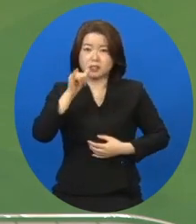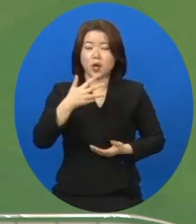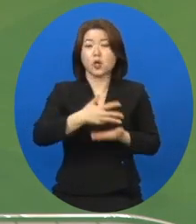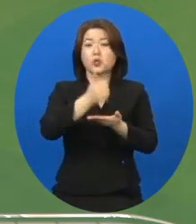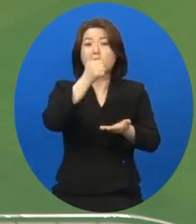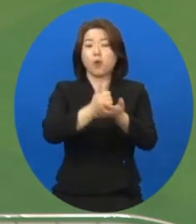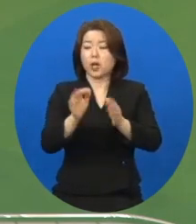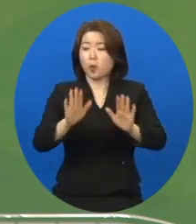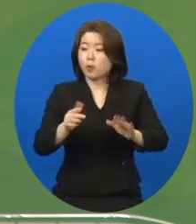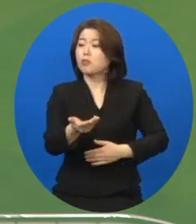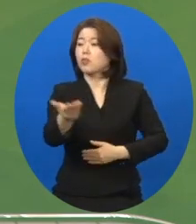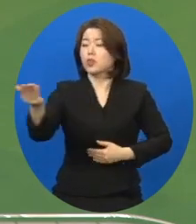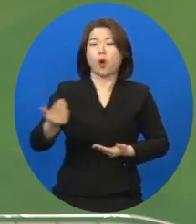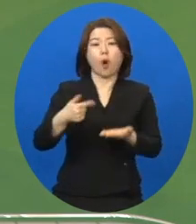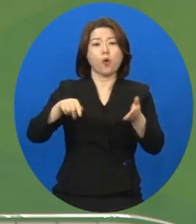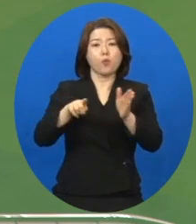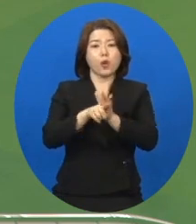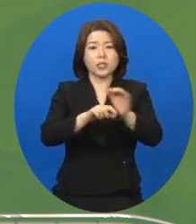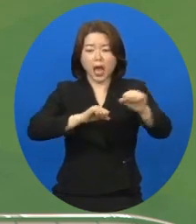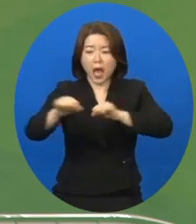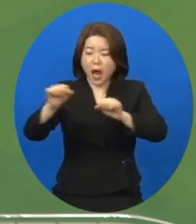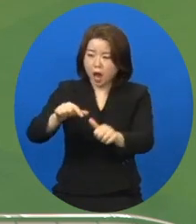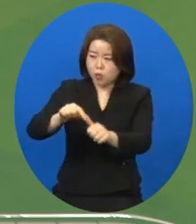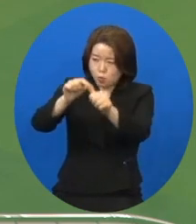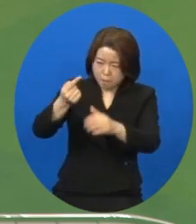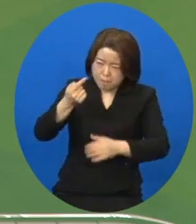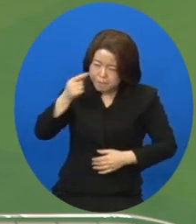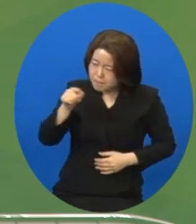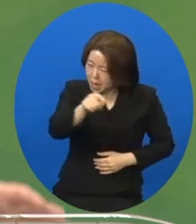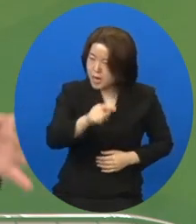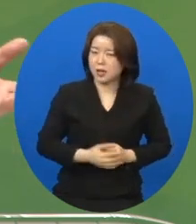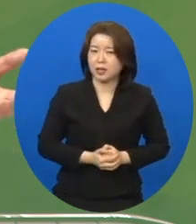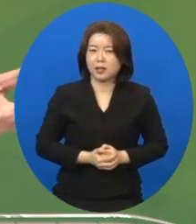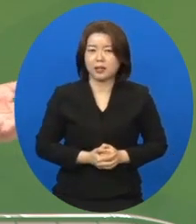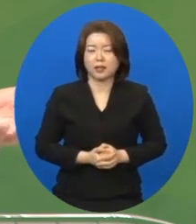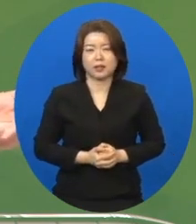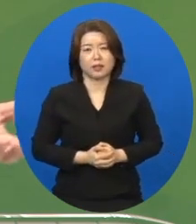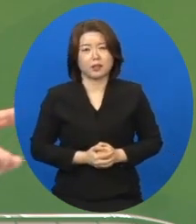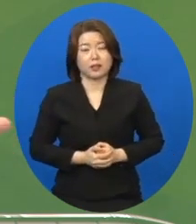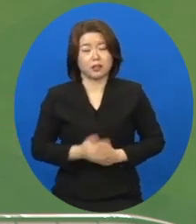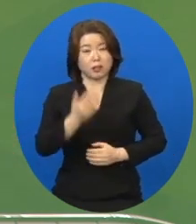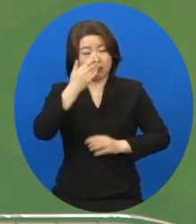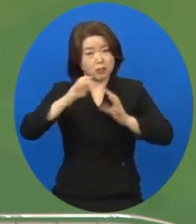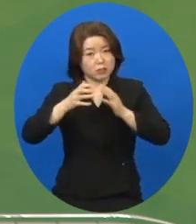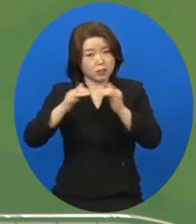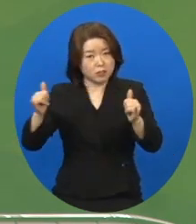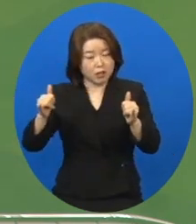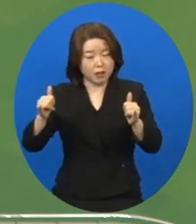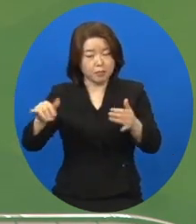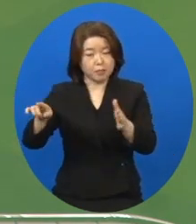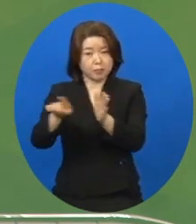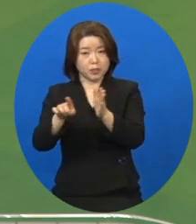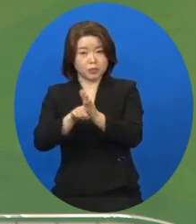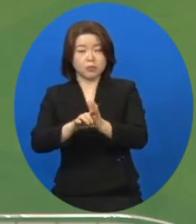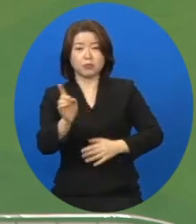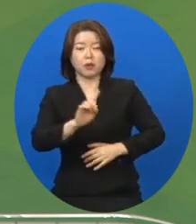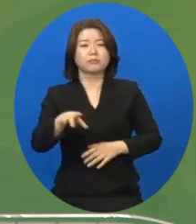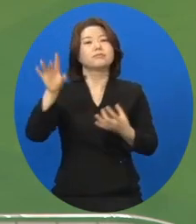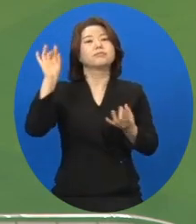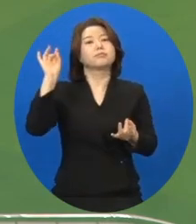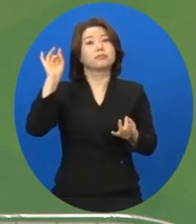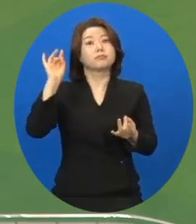오늘날 너희를 위하여 행하시는 구원을 보라. 이스라엘 백성들에게 있어서의 믿음은 그냥 가만히 있는